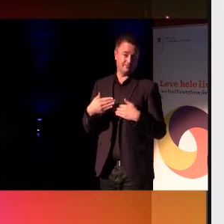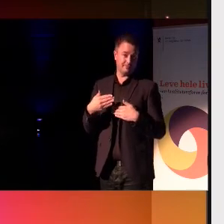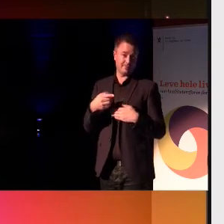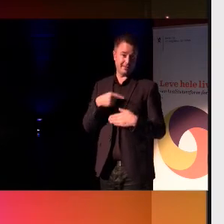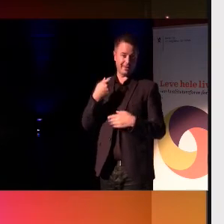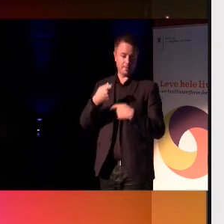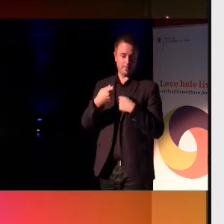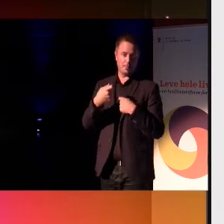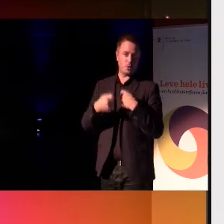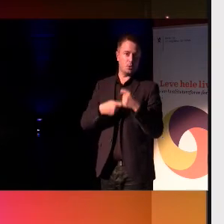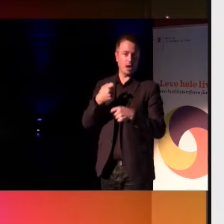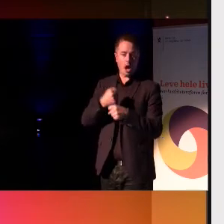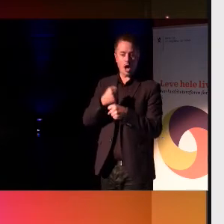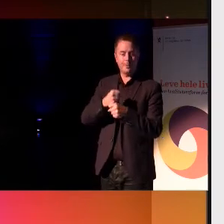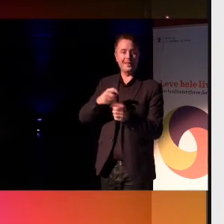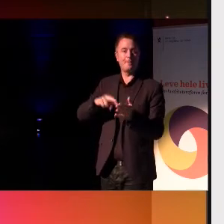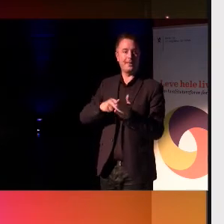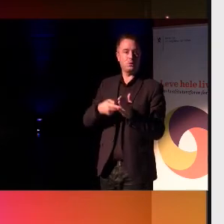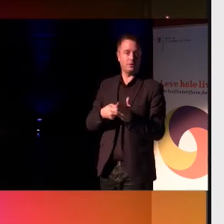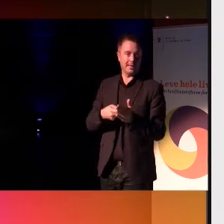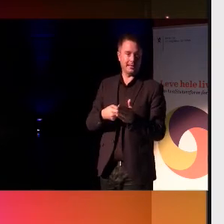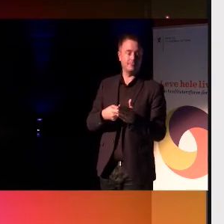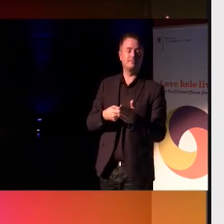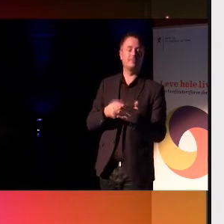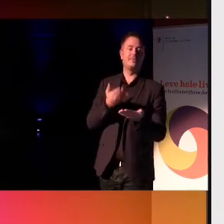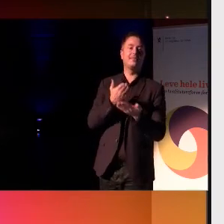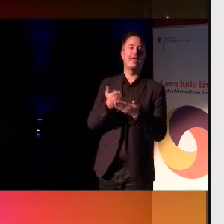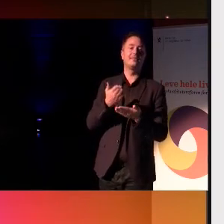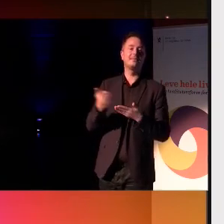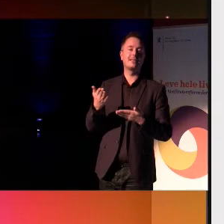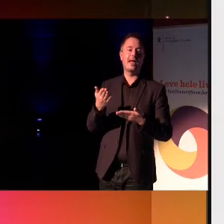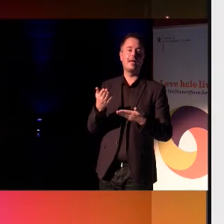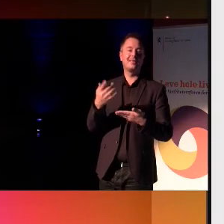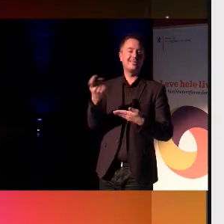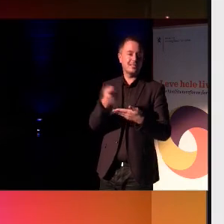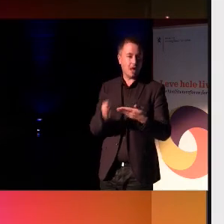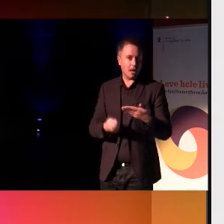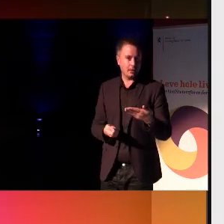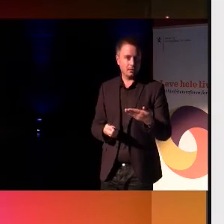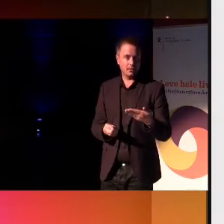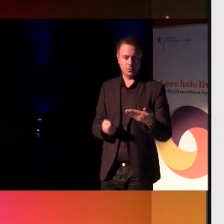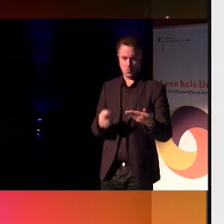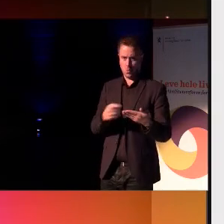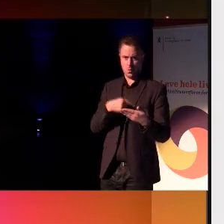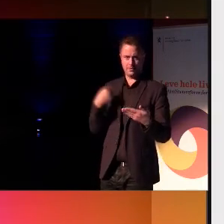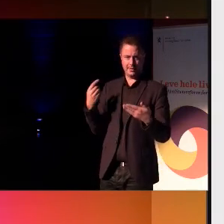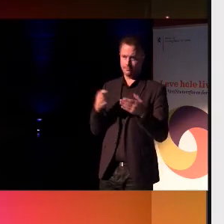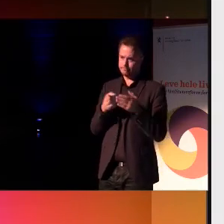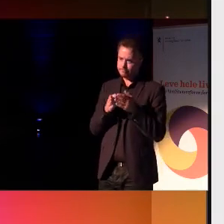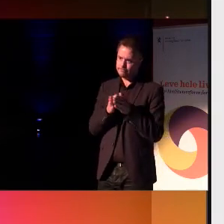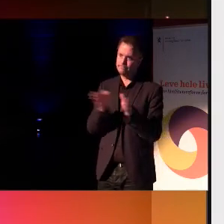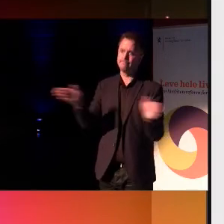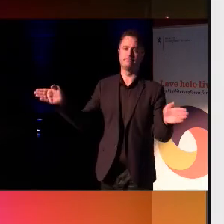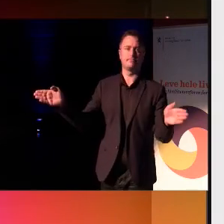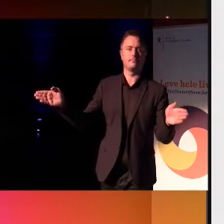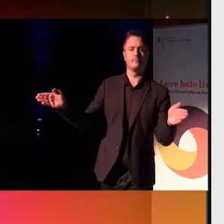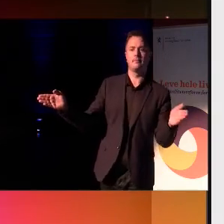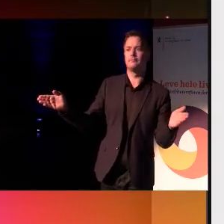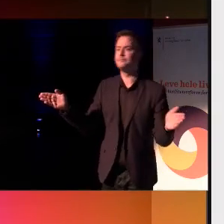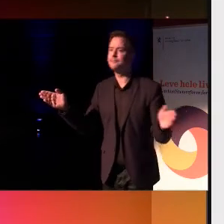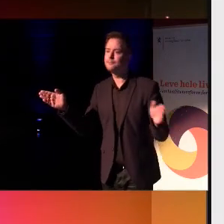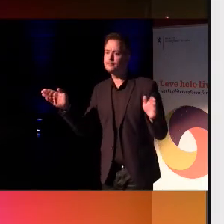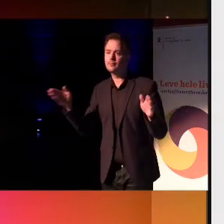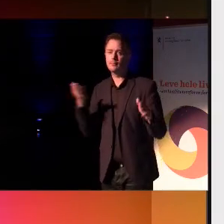metodikk, et verktøy. Vi brukte tjenestedesign. Og vi gikk veldig bredt ut og fikk veldig god